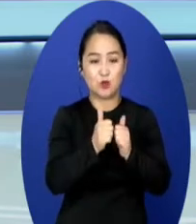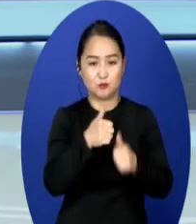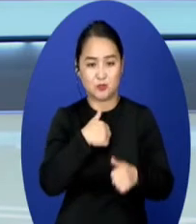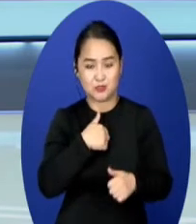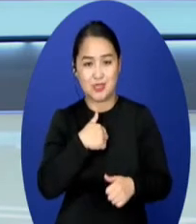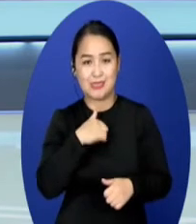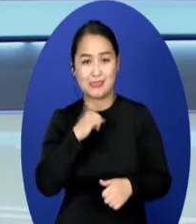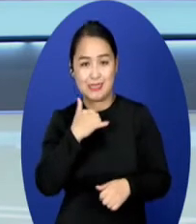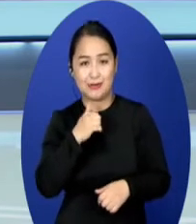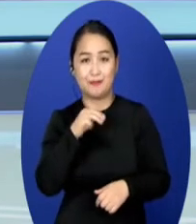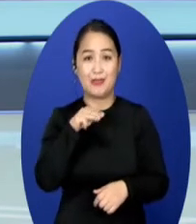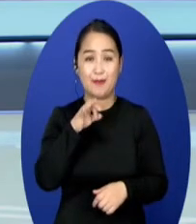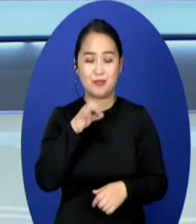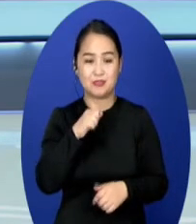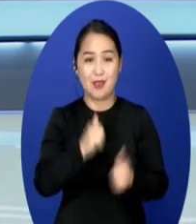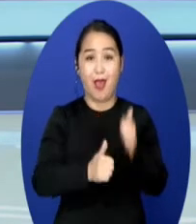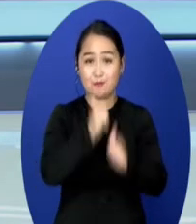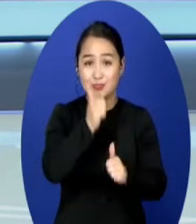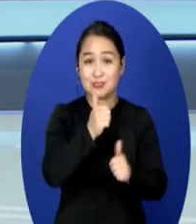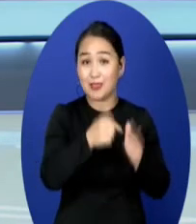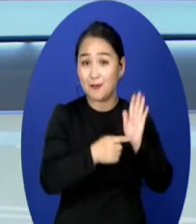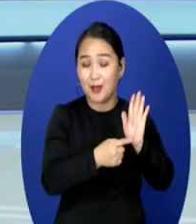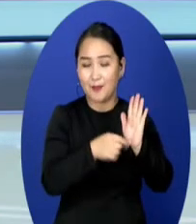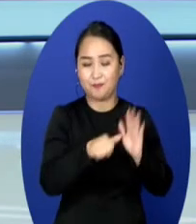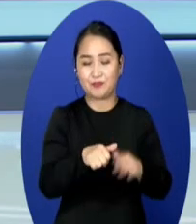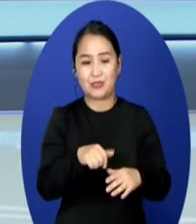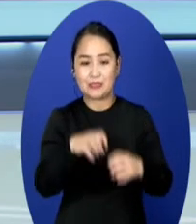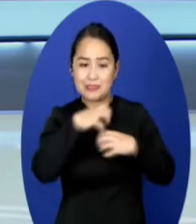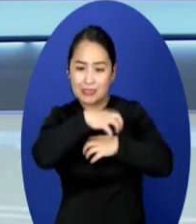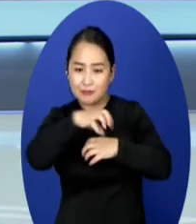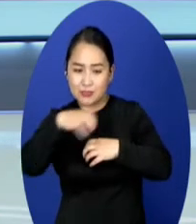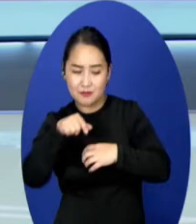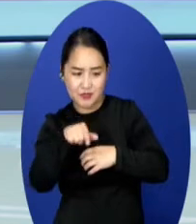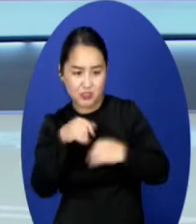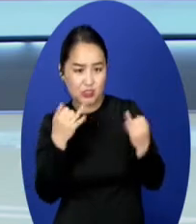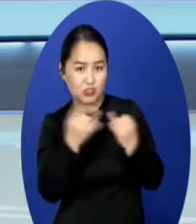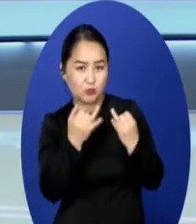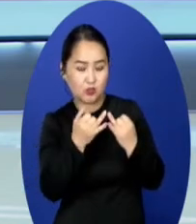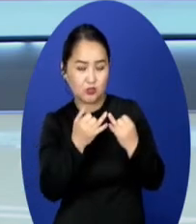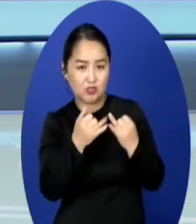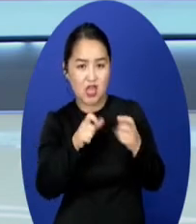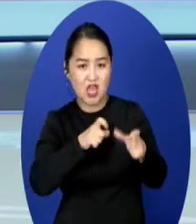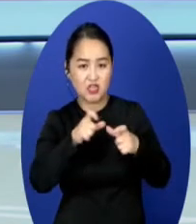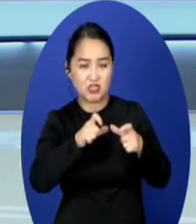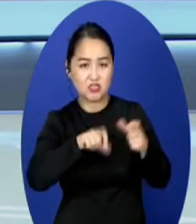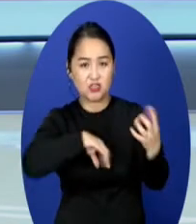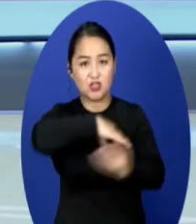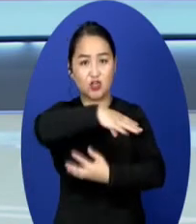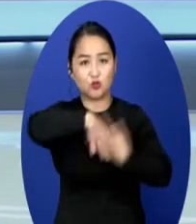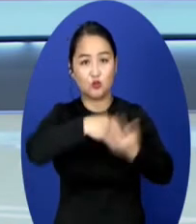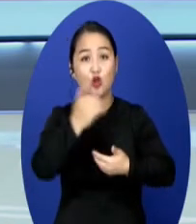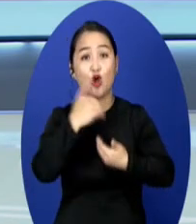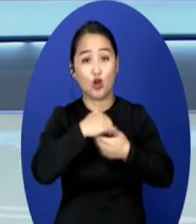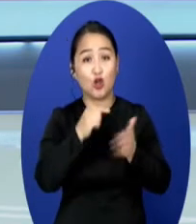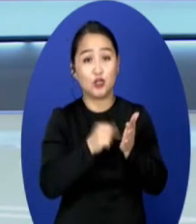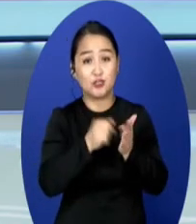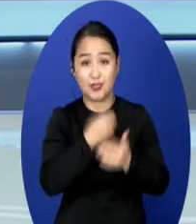амжилт үзүүлээд байна. Салбарын цаашд энэ спортыг эдийн засгийн эргэлтэнд оруулах боломжтой гэж үзэж байгаа юм байна.